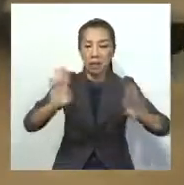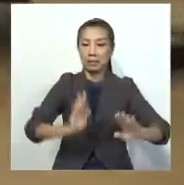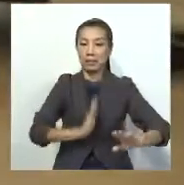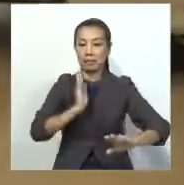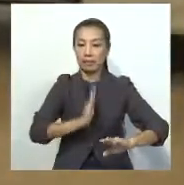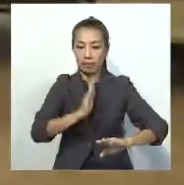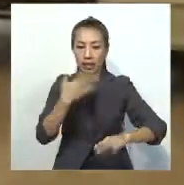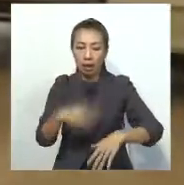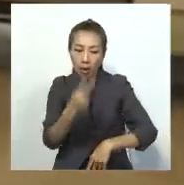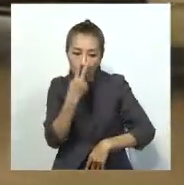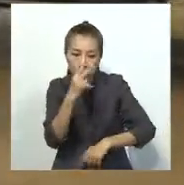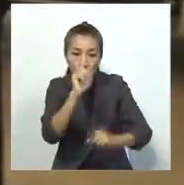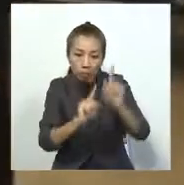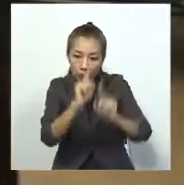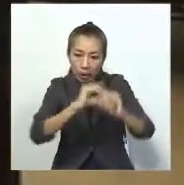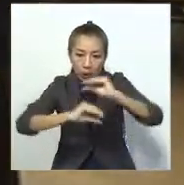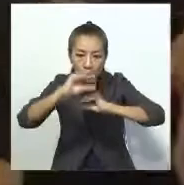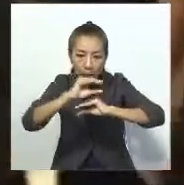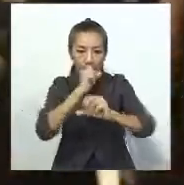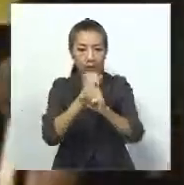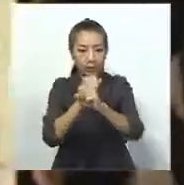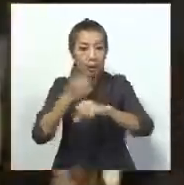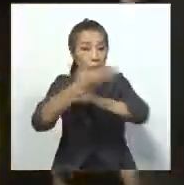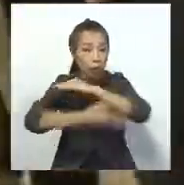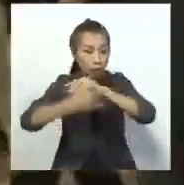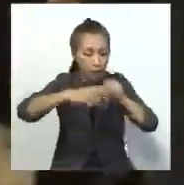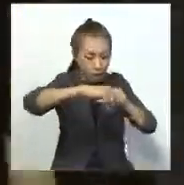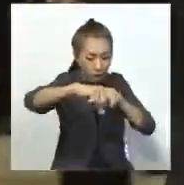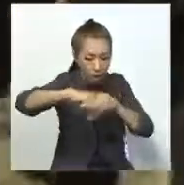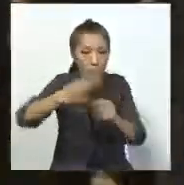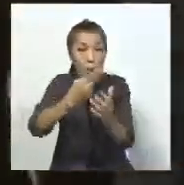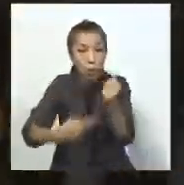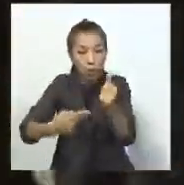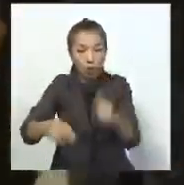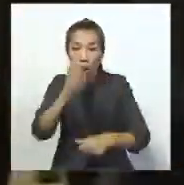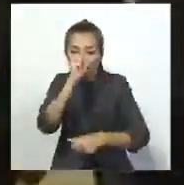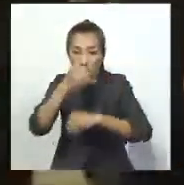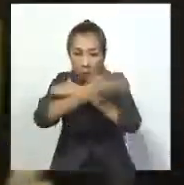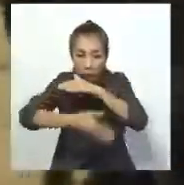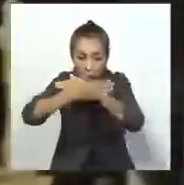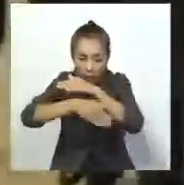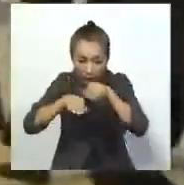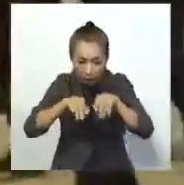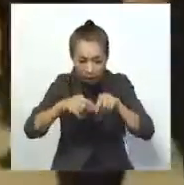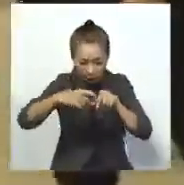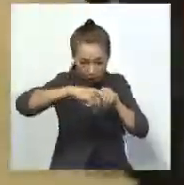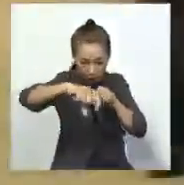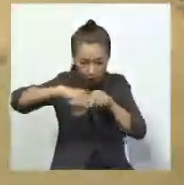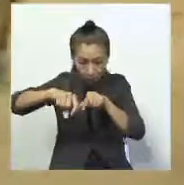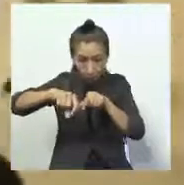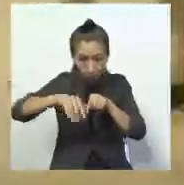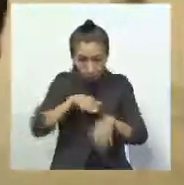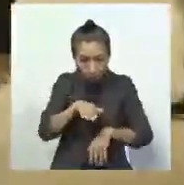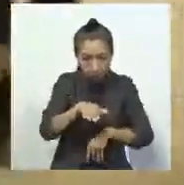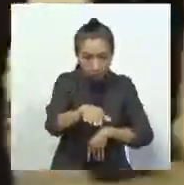การพร้อมติดตามความคืบหน้าโครงการก่อสร้างรถไฟทางคู่และทดลองการเดินรถไฟทางคู่เส้นทางสายชุมทาง